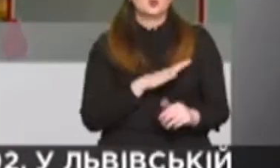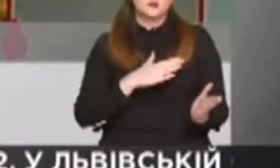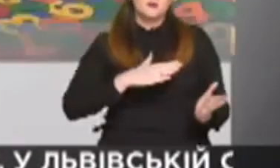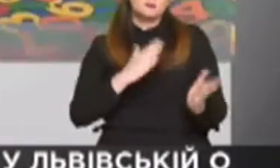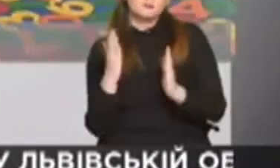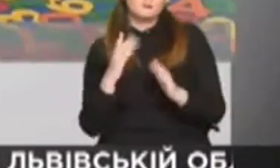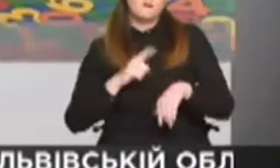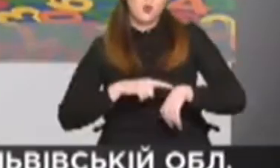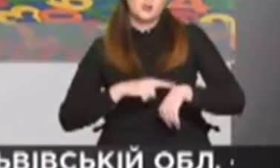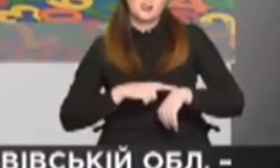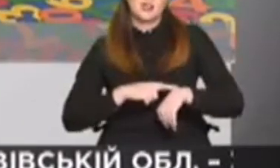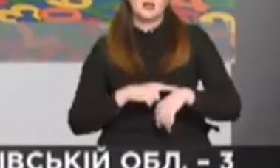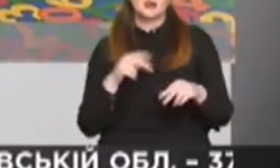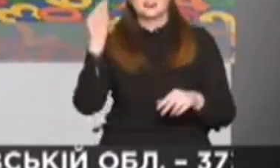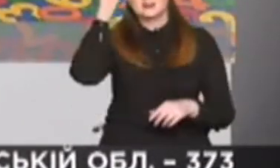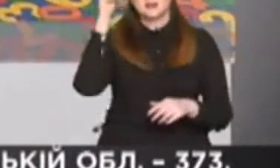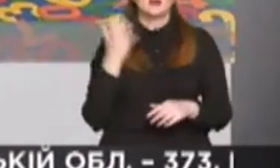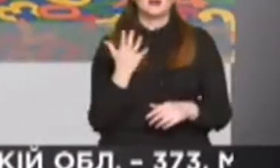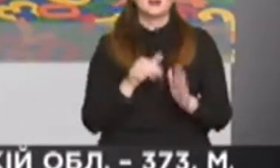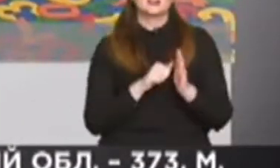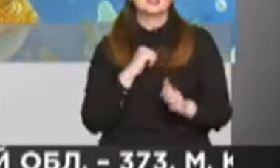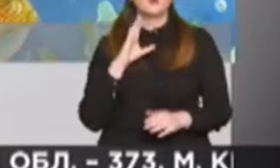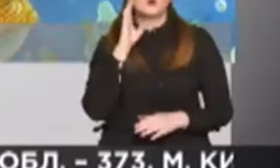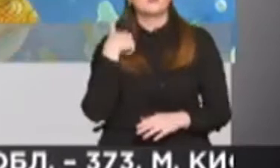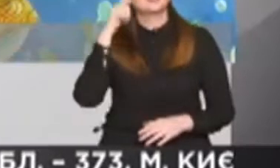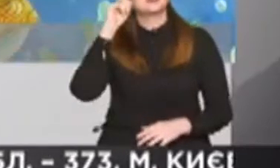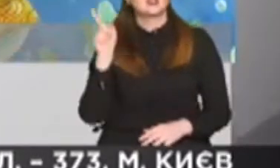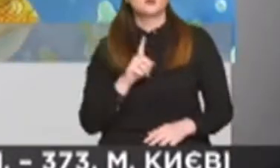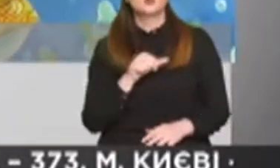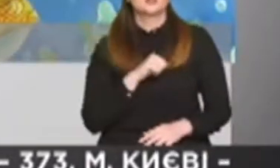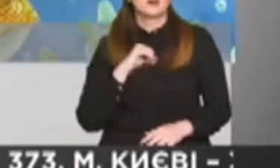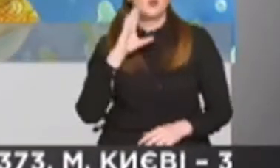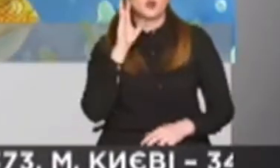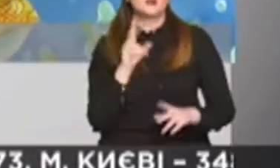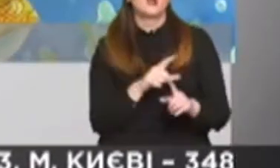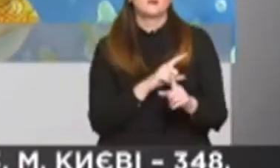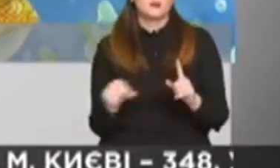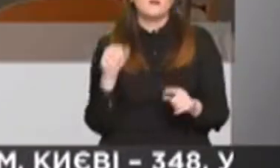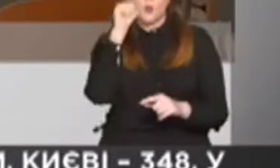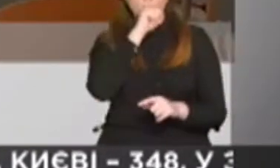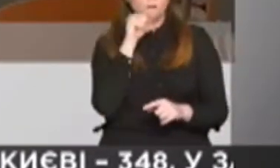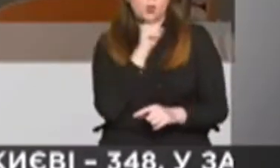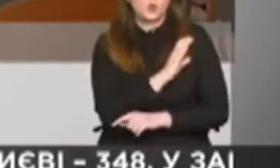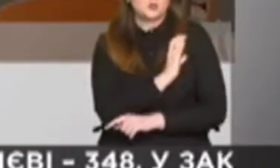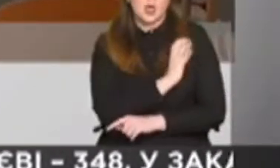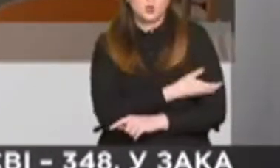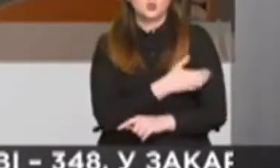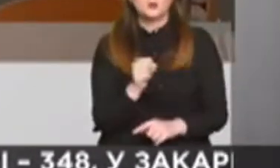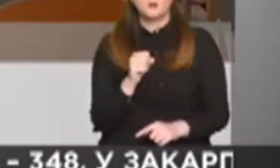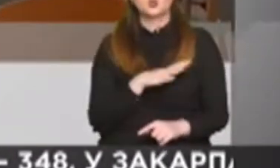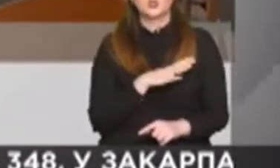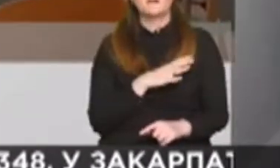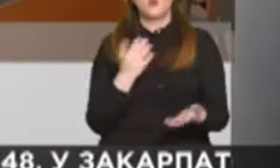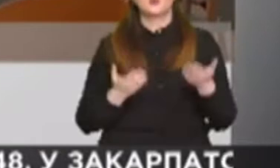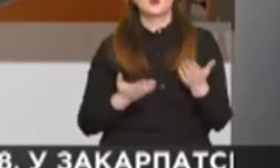посунуться трошки в годинах на заняття, які з самого ранку? Адже ми знаємо, що з самого ранку, як правило, мороз найдужчий. Можливо,